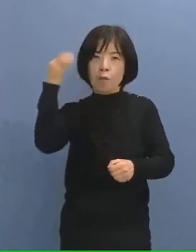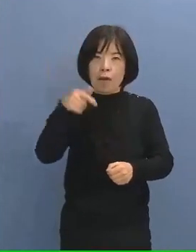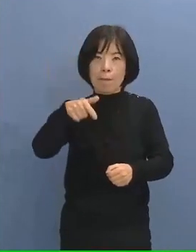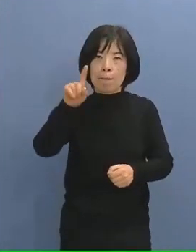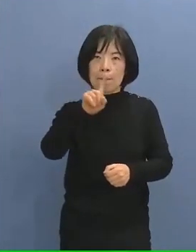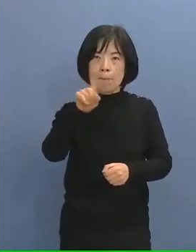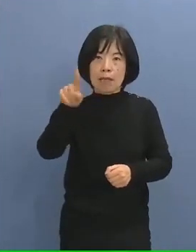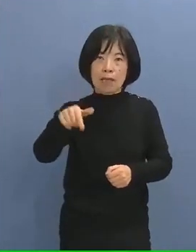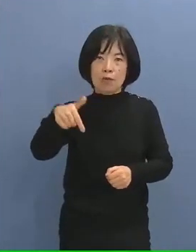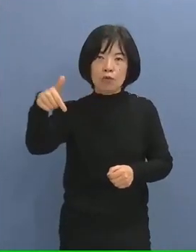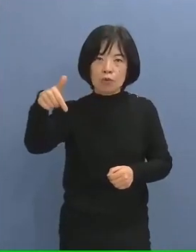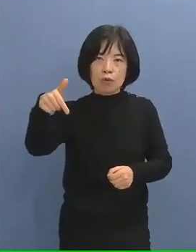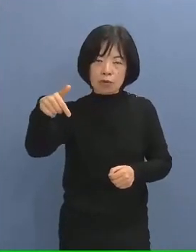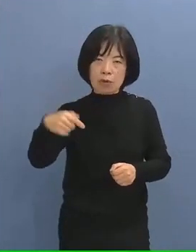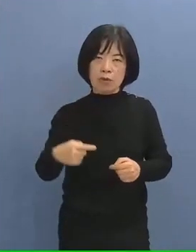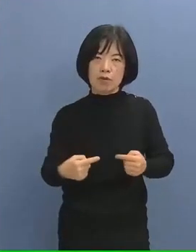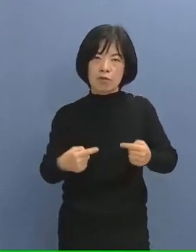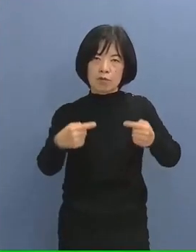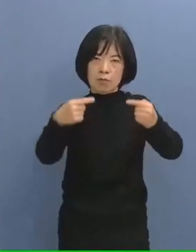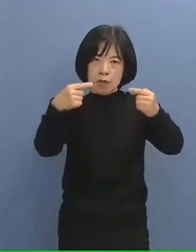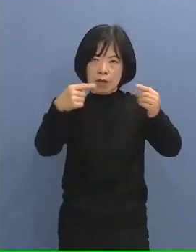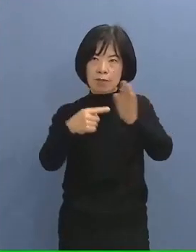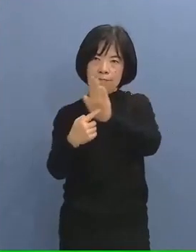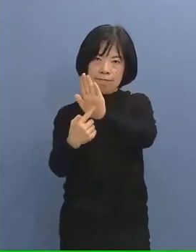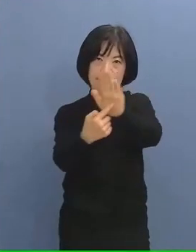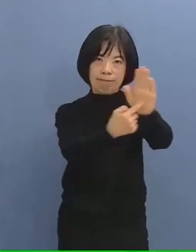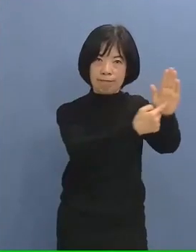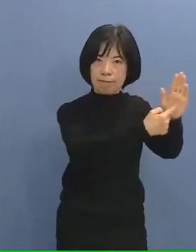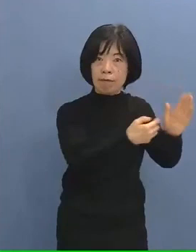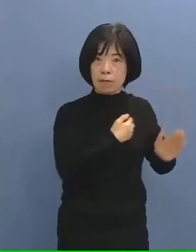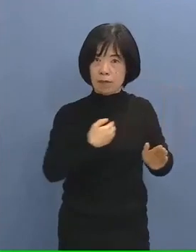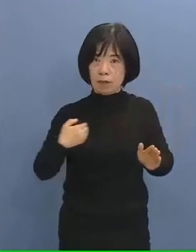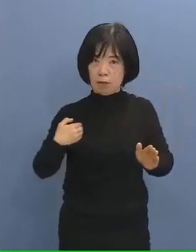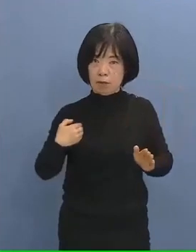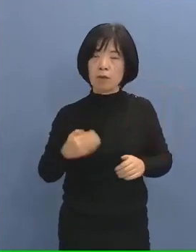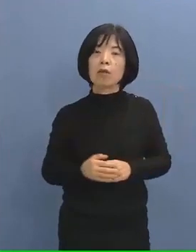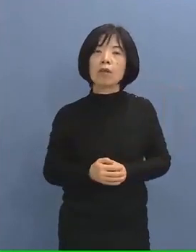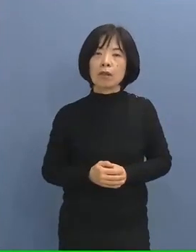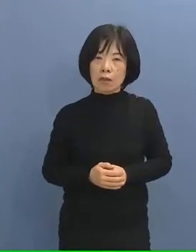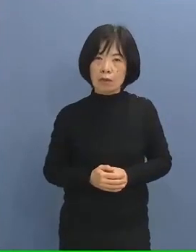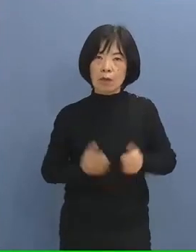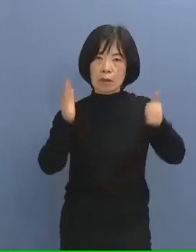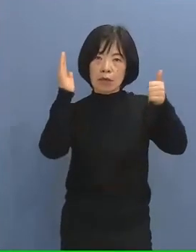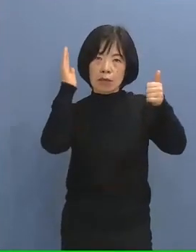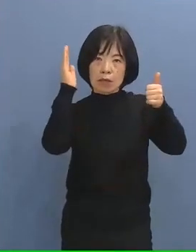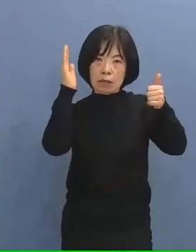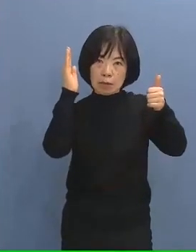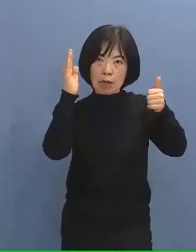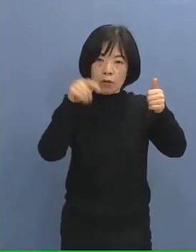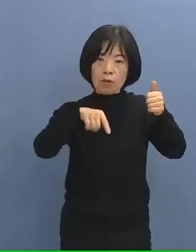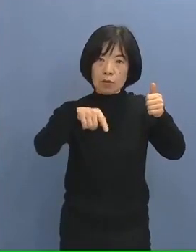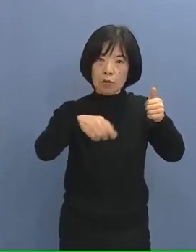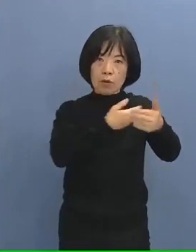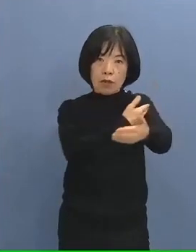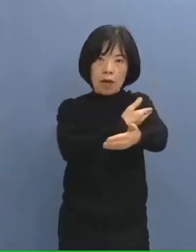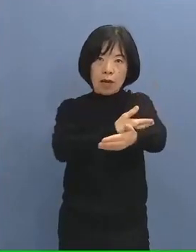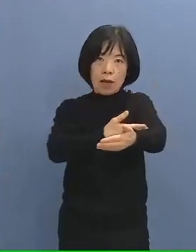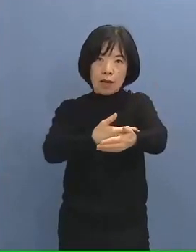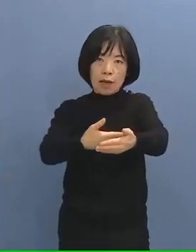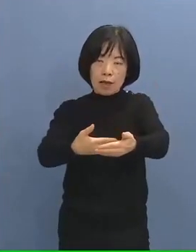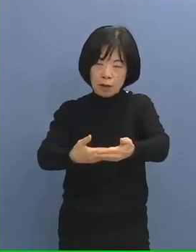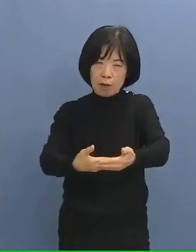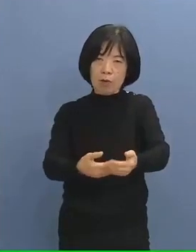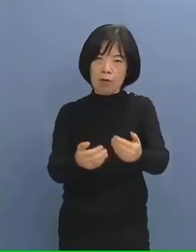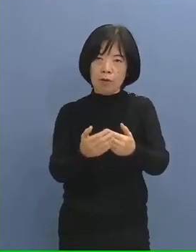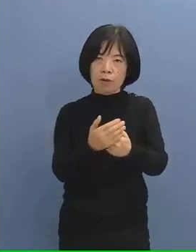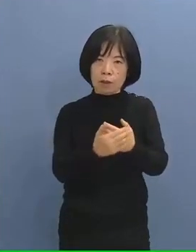になったというのは但馬の牛ですから、そこのやっぱりルーツの大事さというものとブランド力というものをやっぱり脅かす事